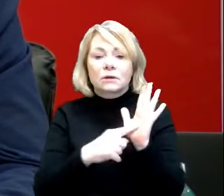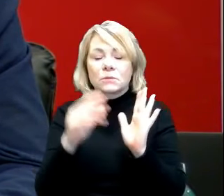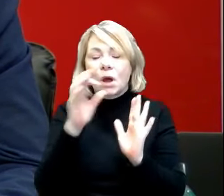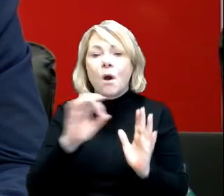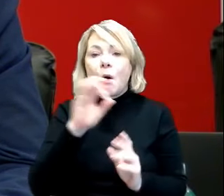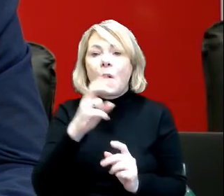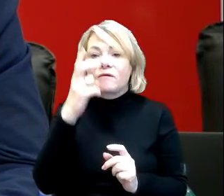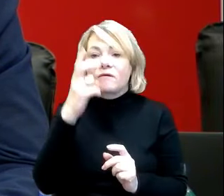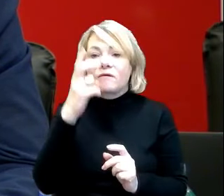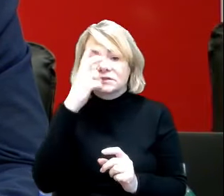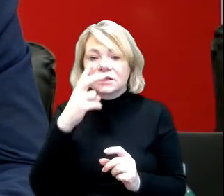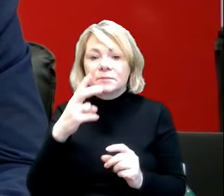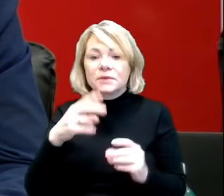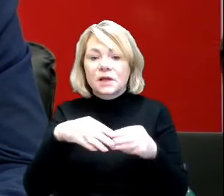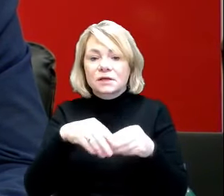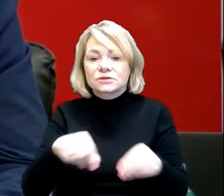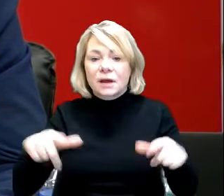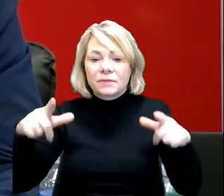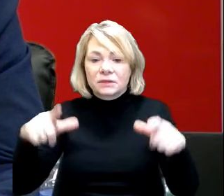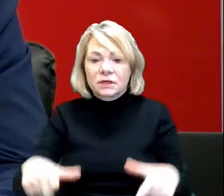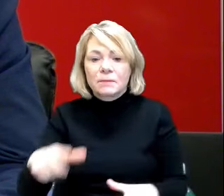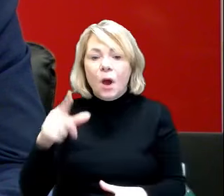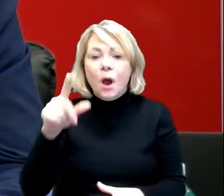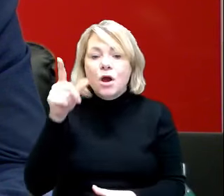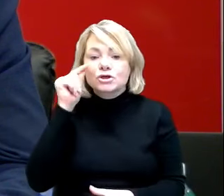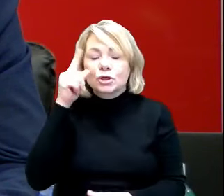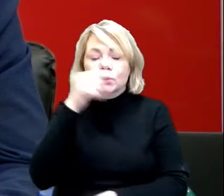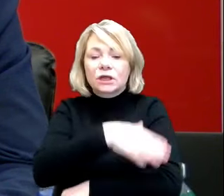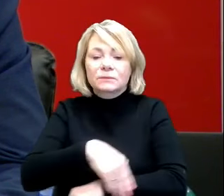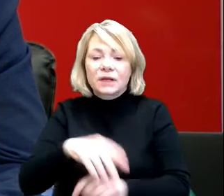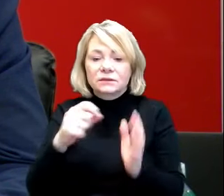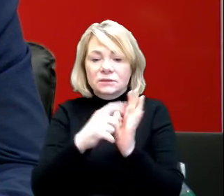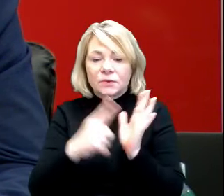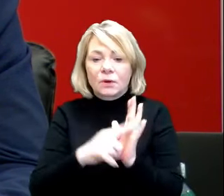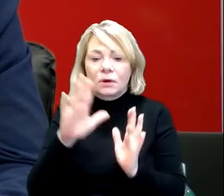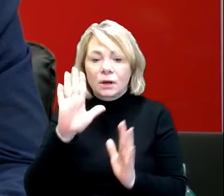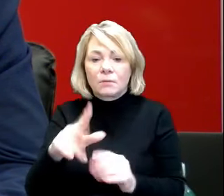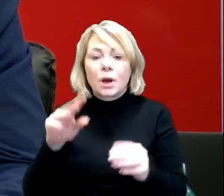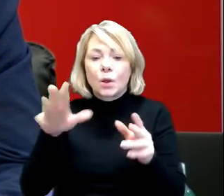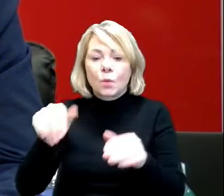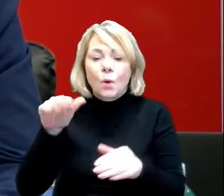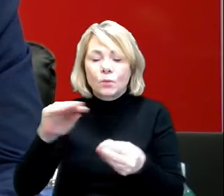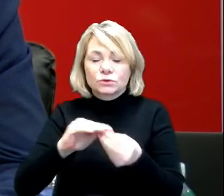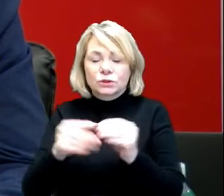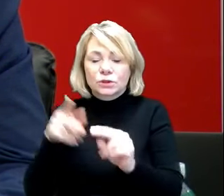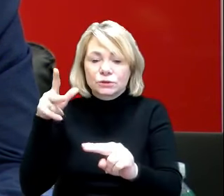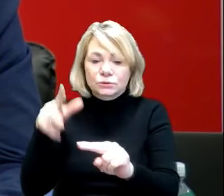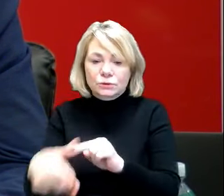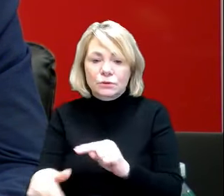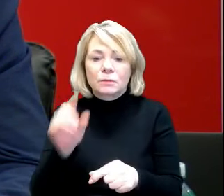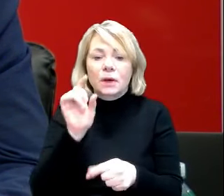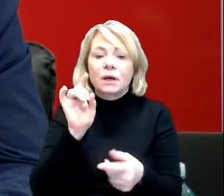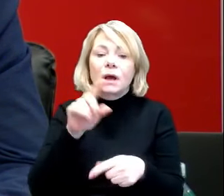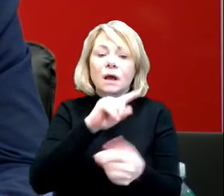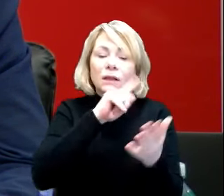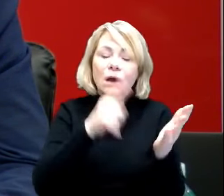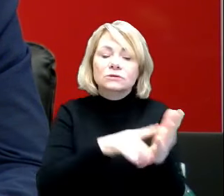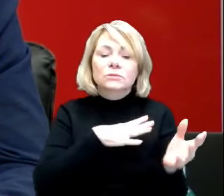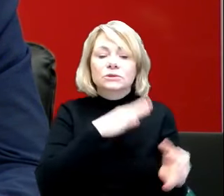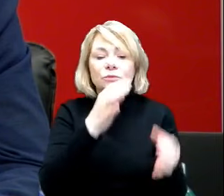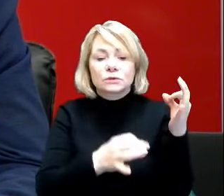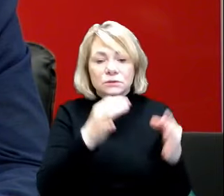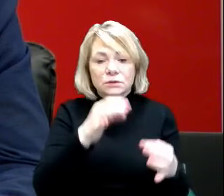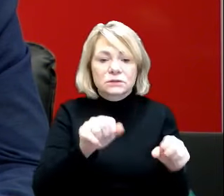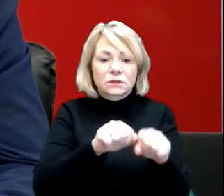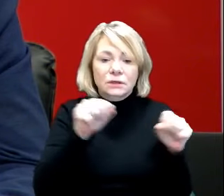žemės sklypo šilės plentas 17b klaipėdoje nuomo sutarties nutraukimo klausimas svarstytas miesto plėtros strategij planavimo komitete